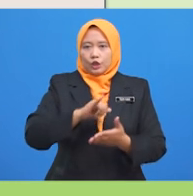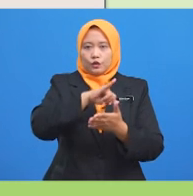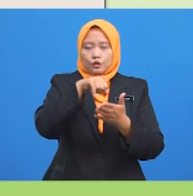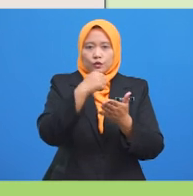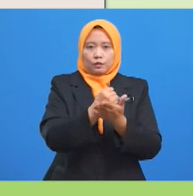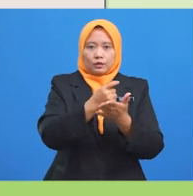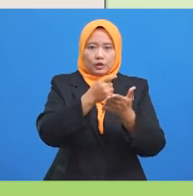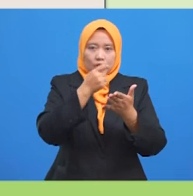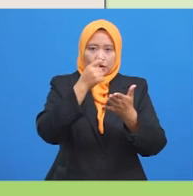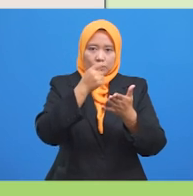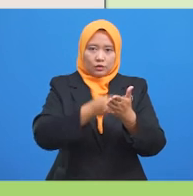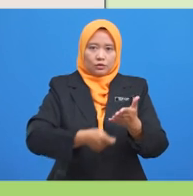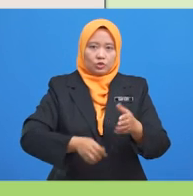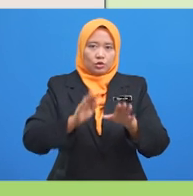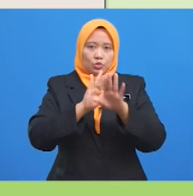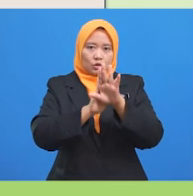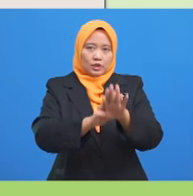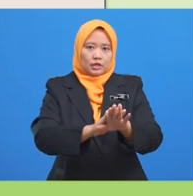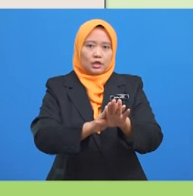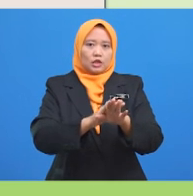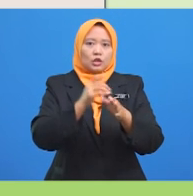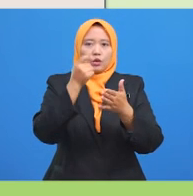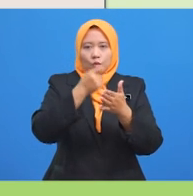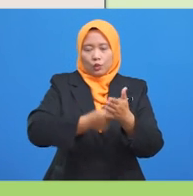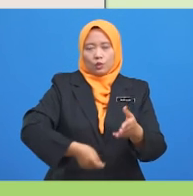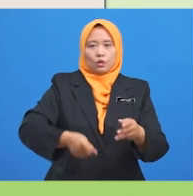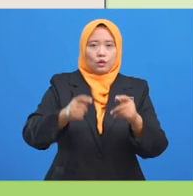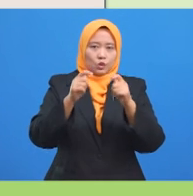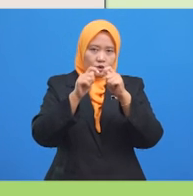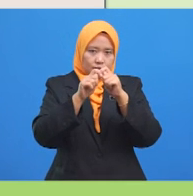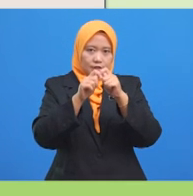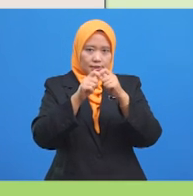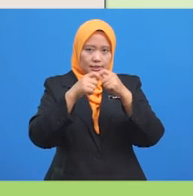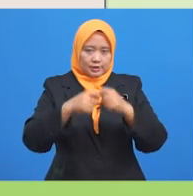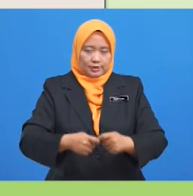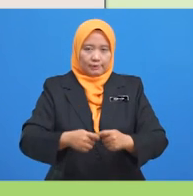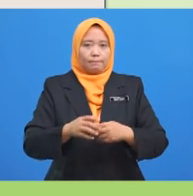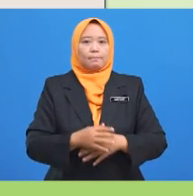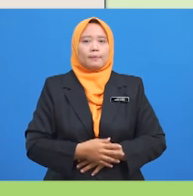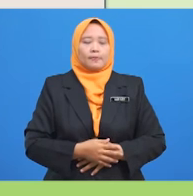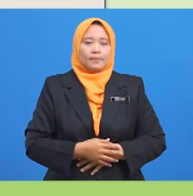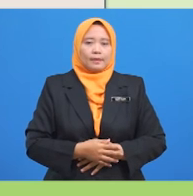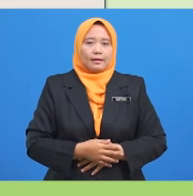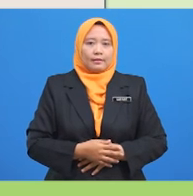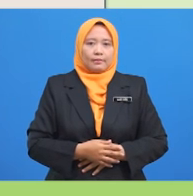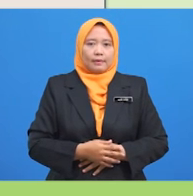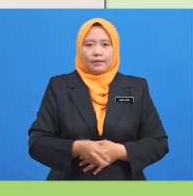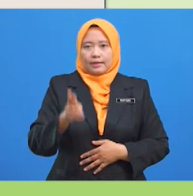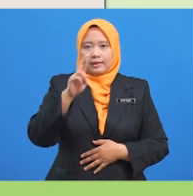kita perlu tolakkan kos tetap daripada jumlah kos, iaitu